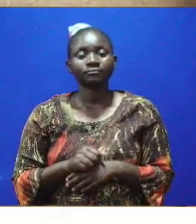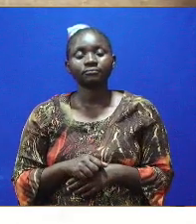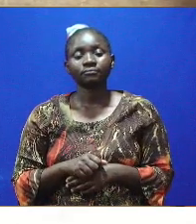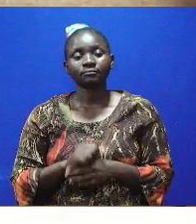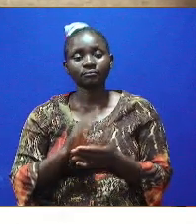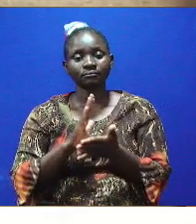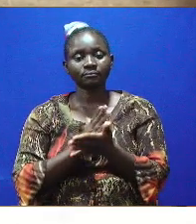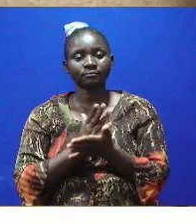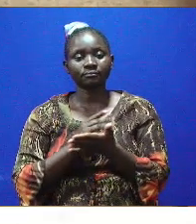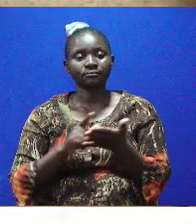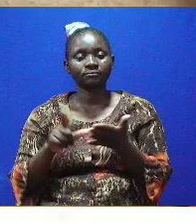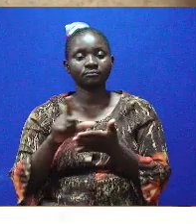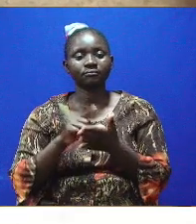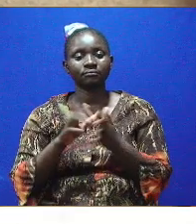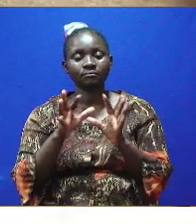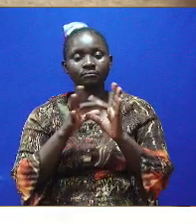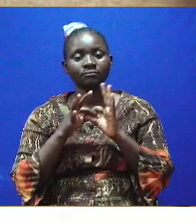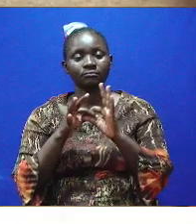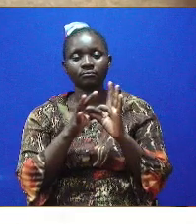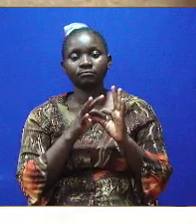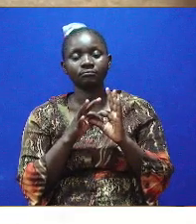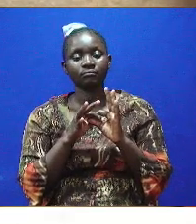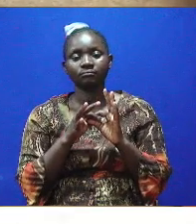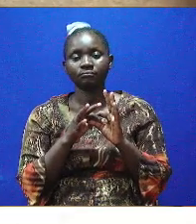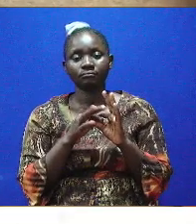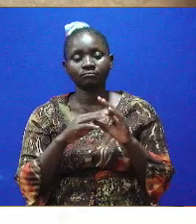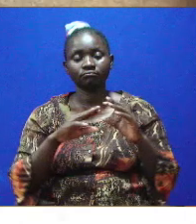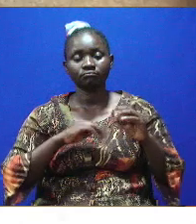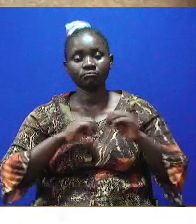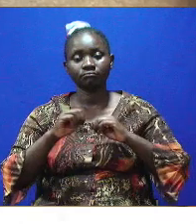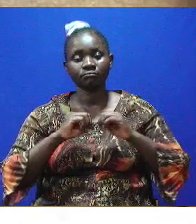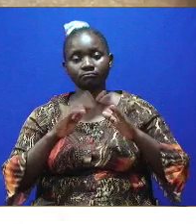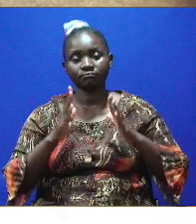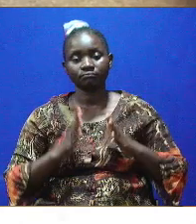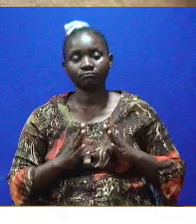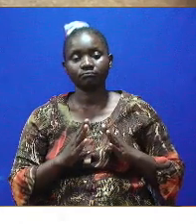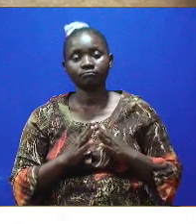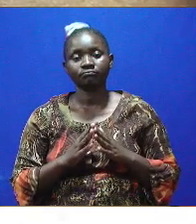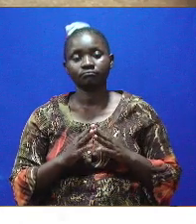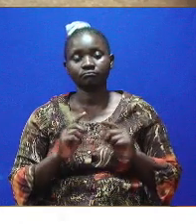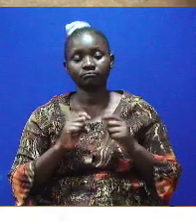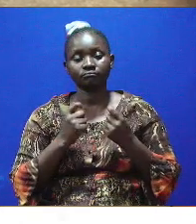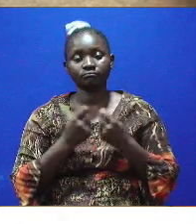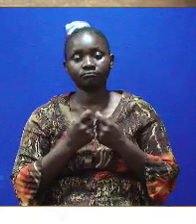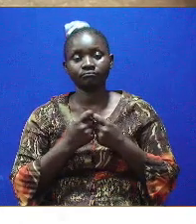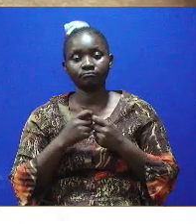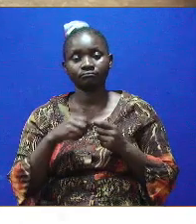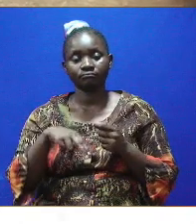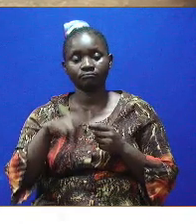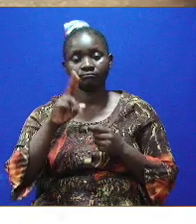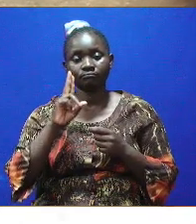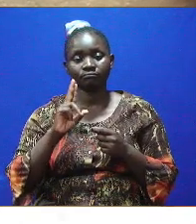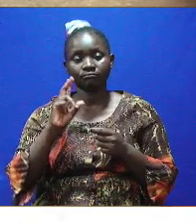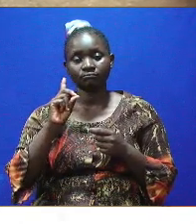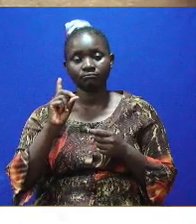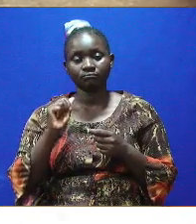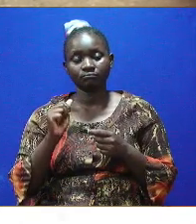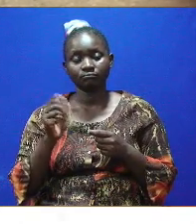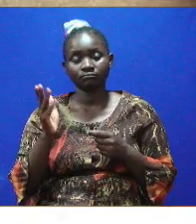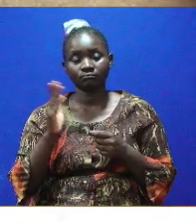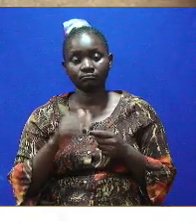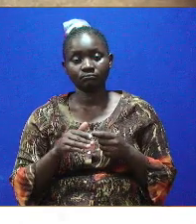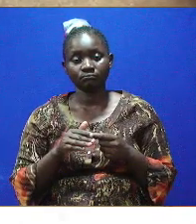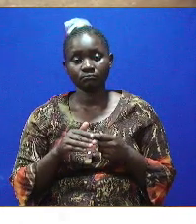chikaunti coordinator na ward managers we team ya yudie. Tuachira